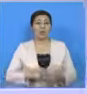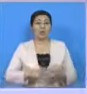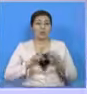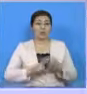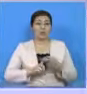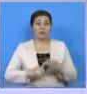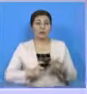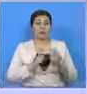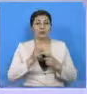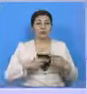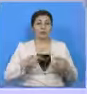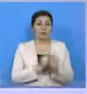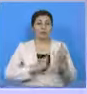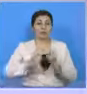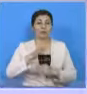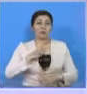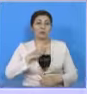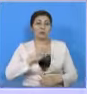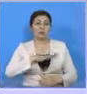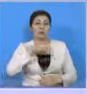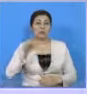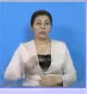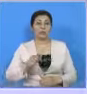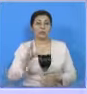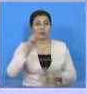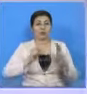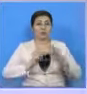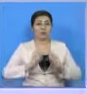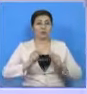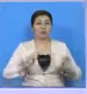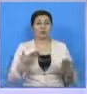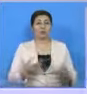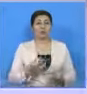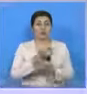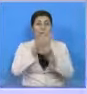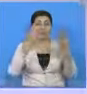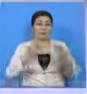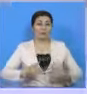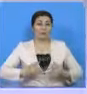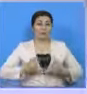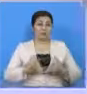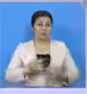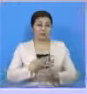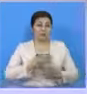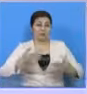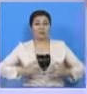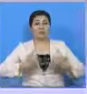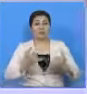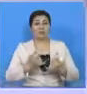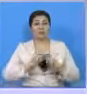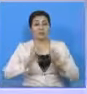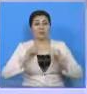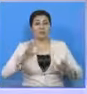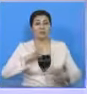шепте болды. Талай жанға үміт сыйлады. Бүгін кәсіби мереке қарсаңында эпидемиологтарға құрмет көрсетіліп, бірқатар марапатқа ие болды.